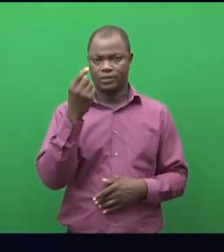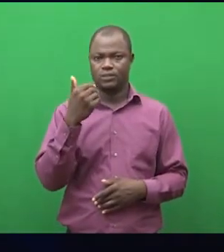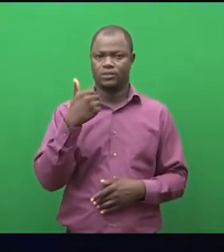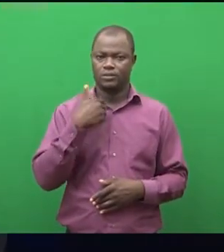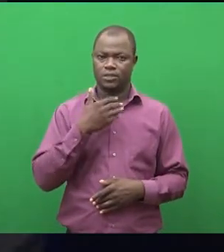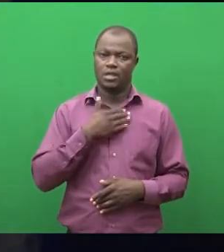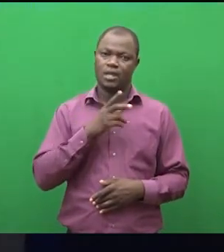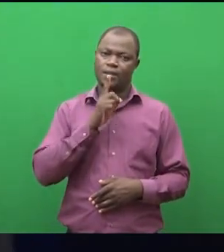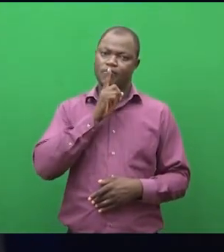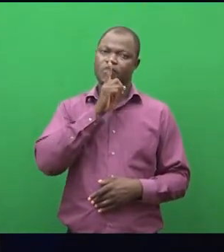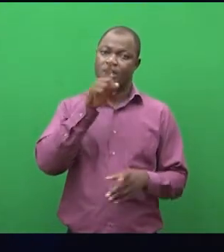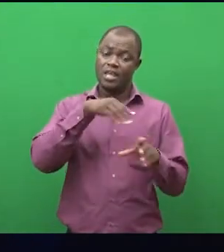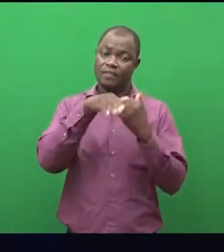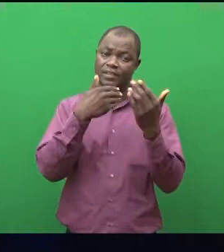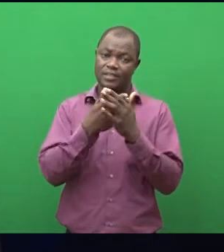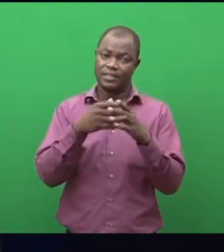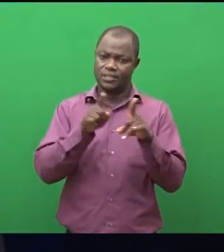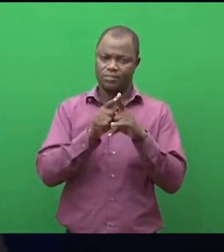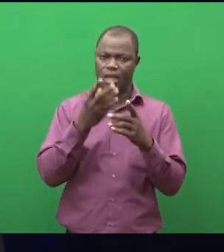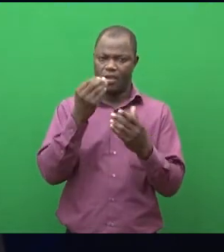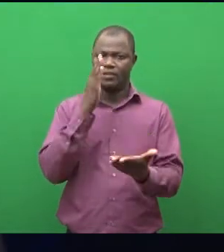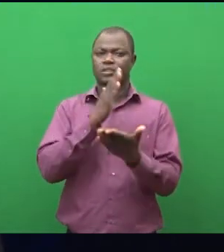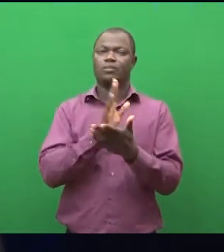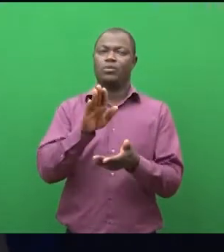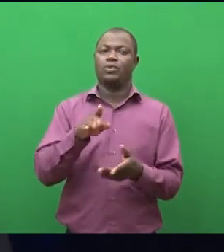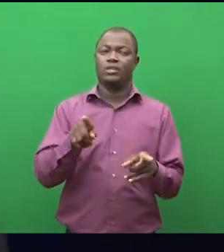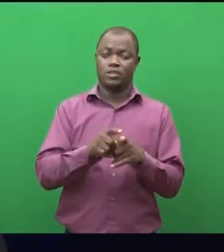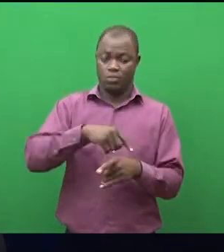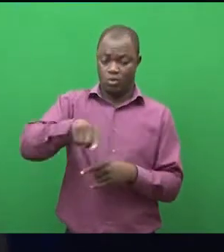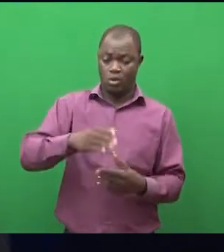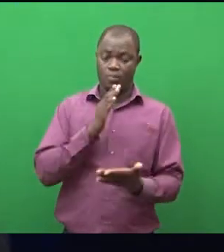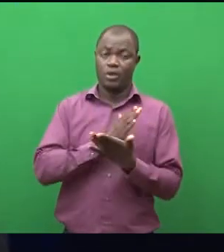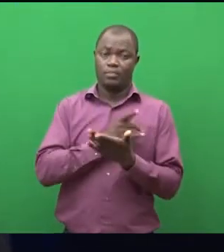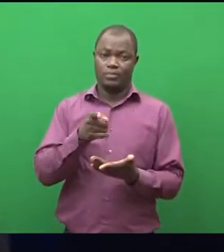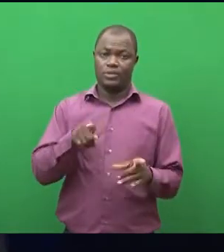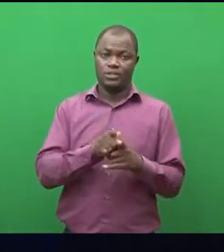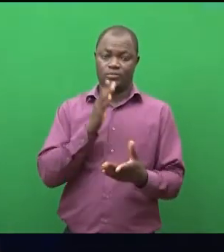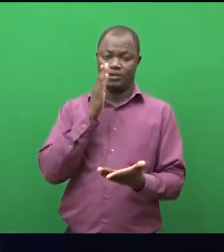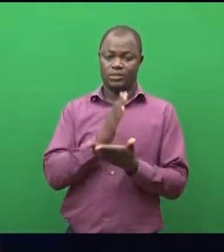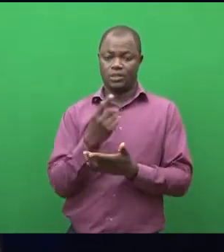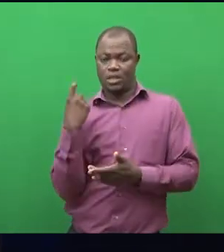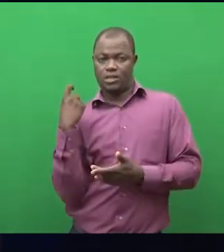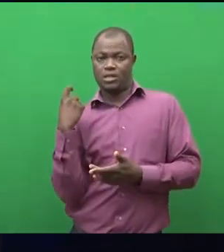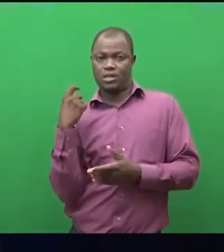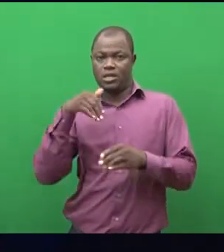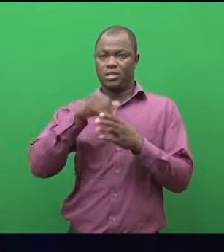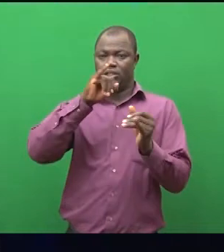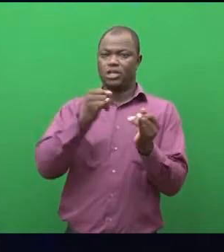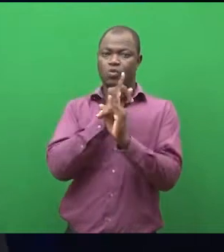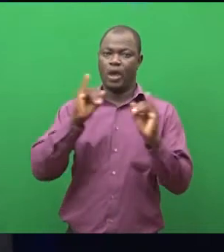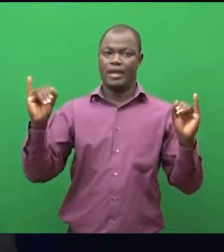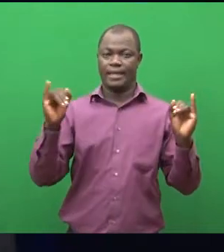chese chine mavambo sekureva kwamaita. Domestic tourism program yakavarurwa zvakasimba zvine simba muna